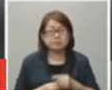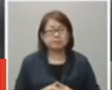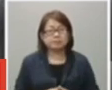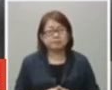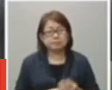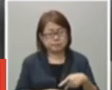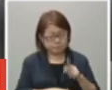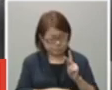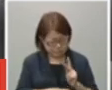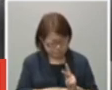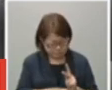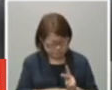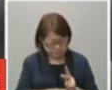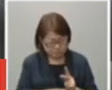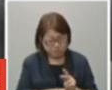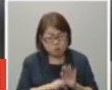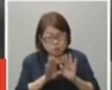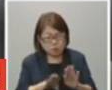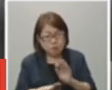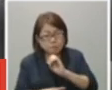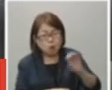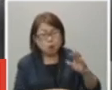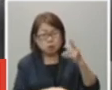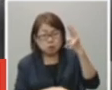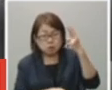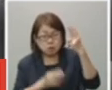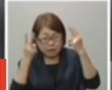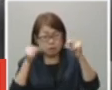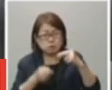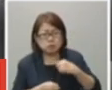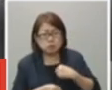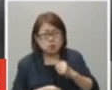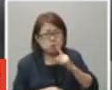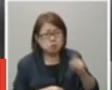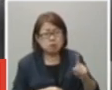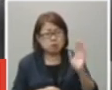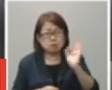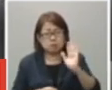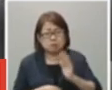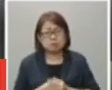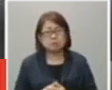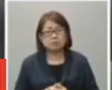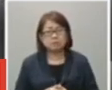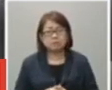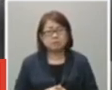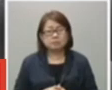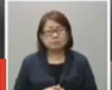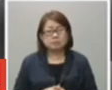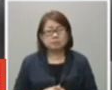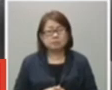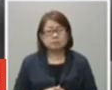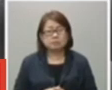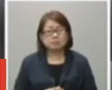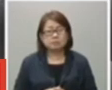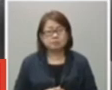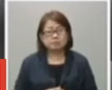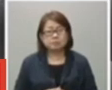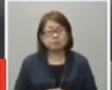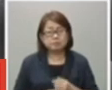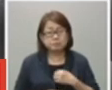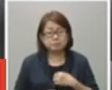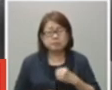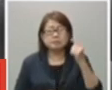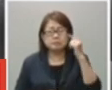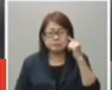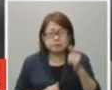ท่านประธานบอกท่านนายกนะครับผมจะไม่กล่าวหาท่านเรื่องนี้เพราะผมเชื่อว่าพี่น้องประช